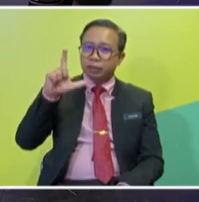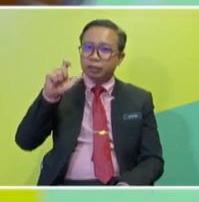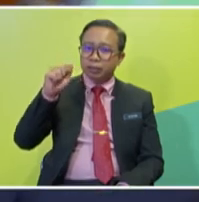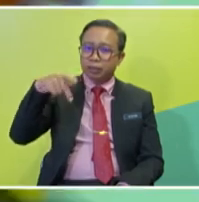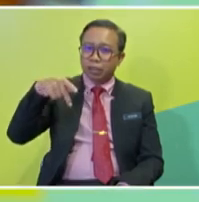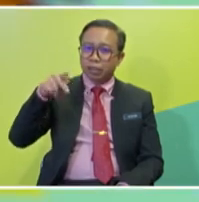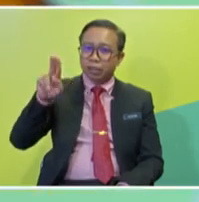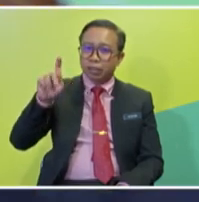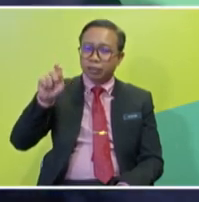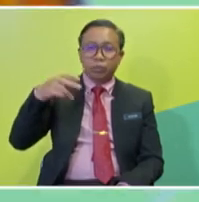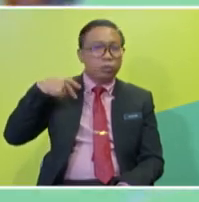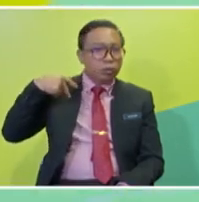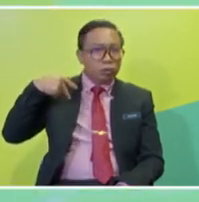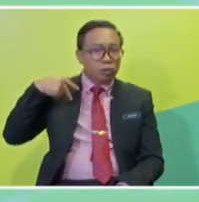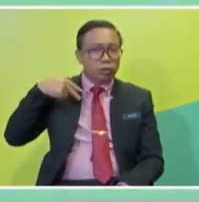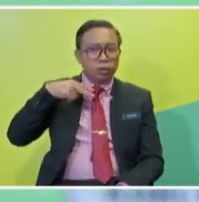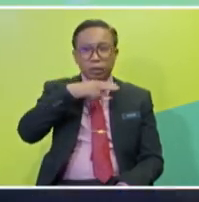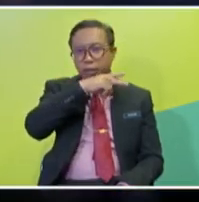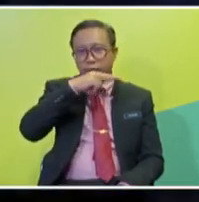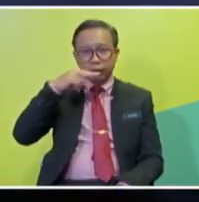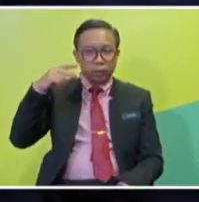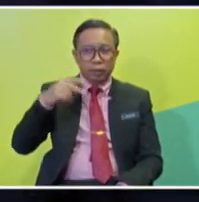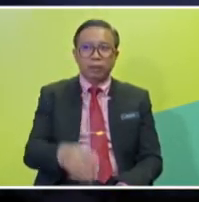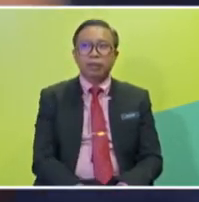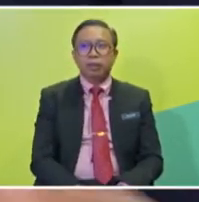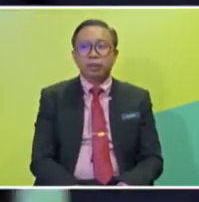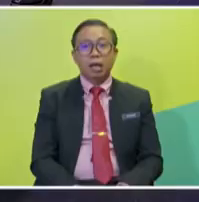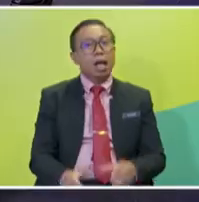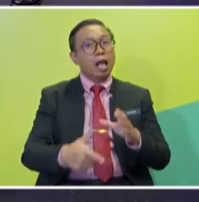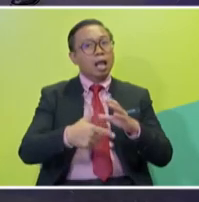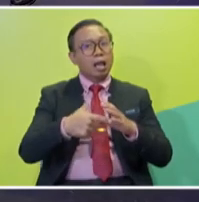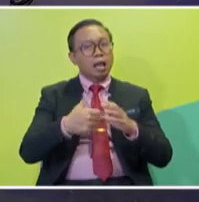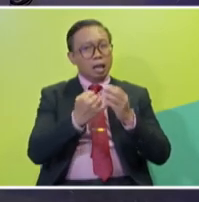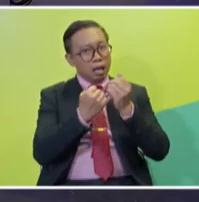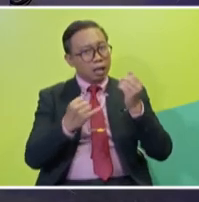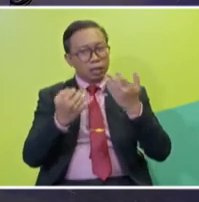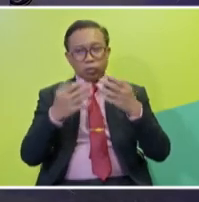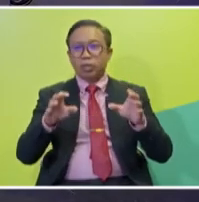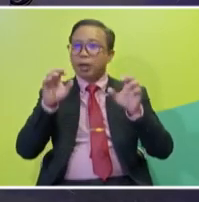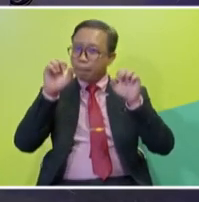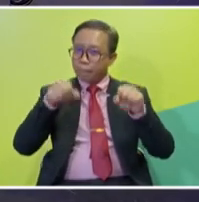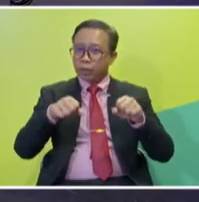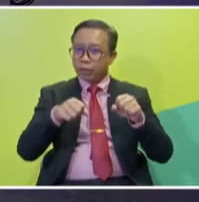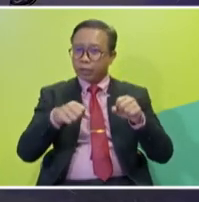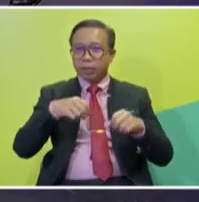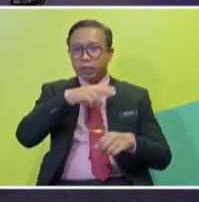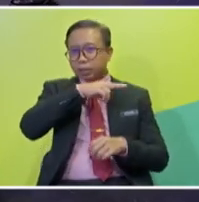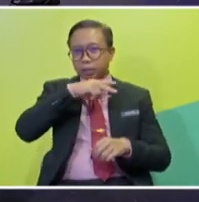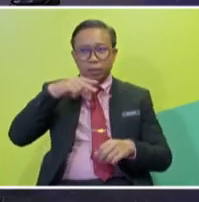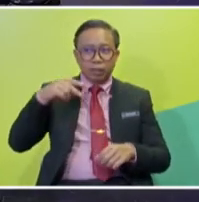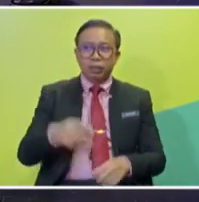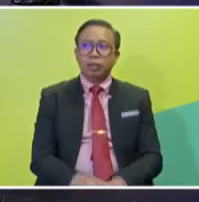ada patah katanya jangan ajar itik berenang memang dari pada lahir dia terus boleh berenang berbisik dengan ayam Kris